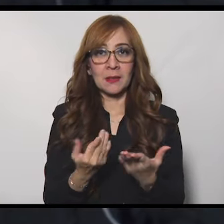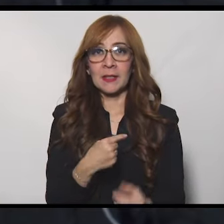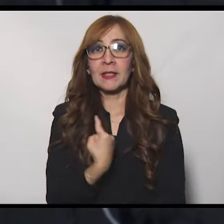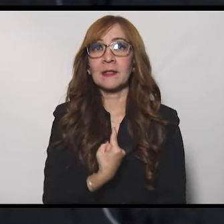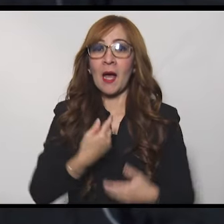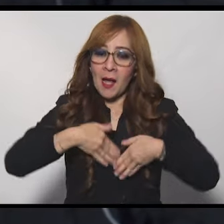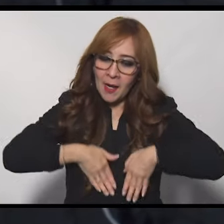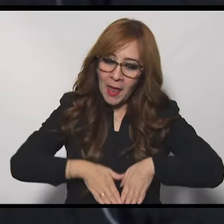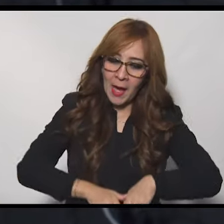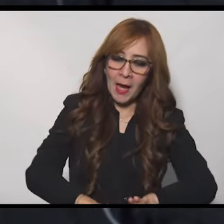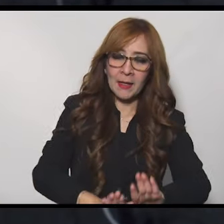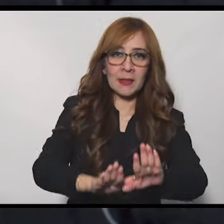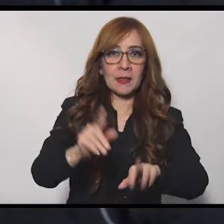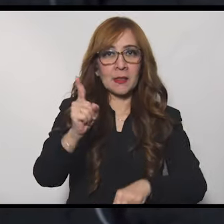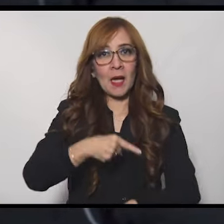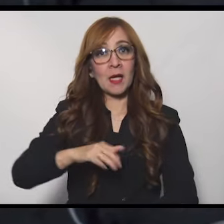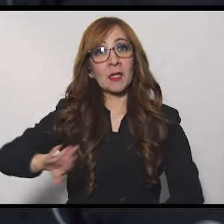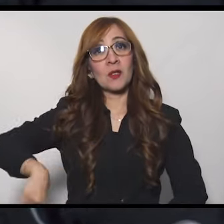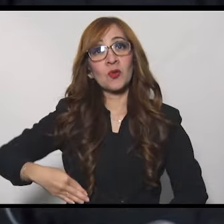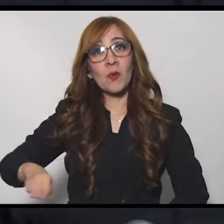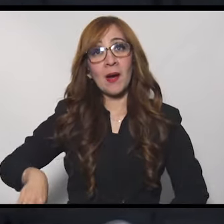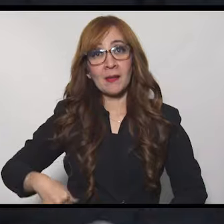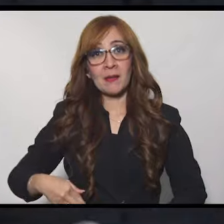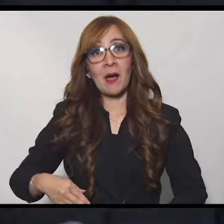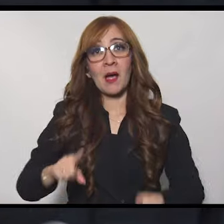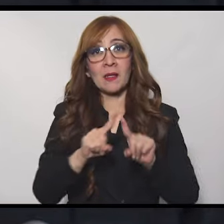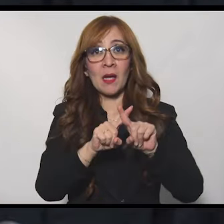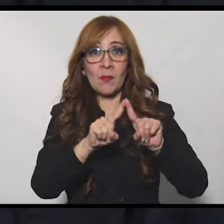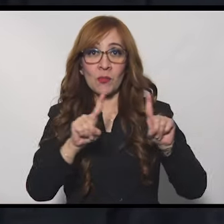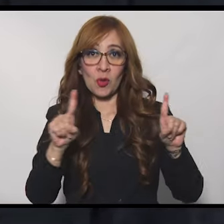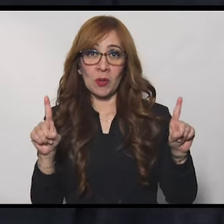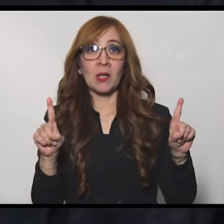Kita lahir dari keluarga yang broken.